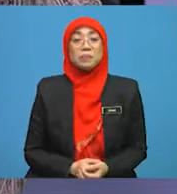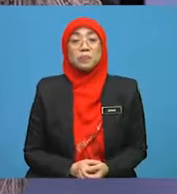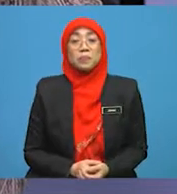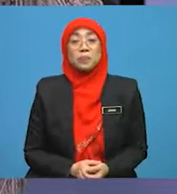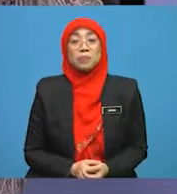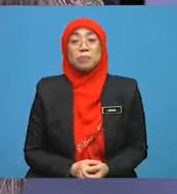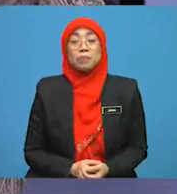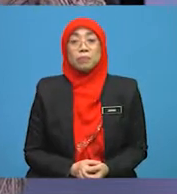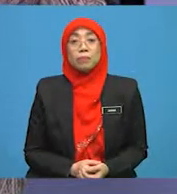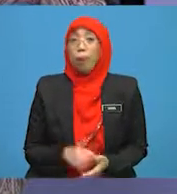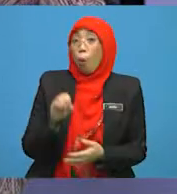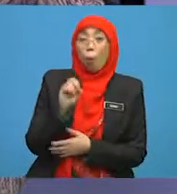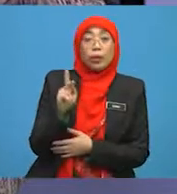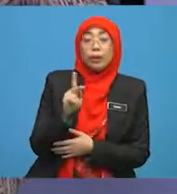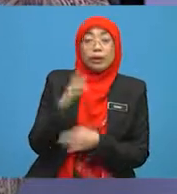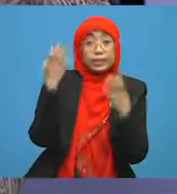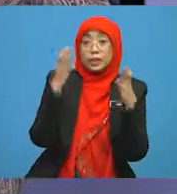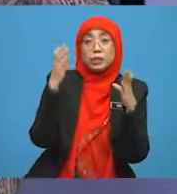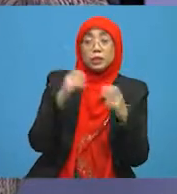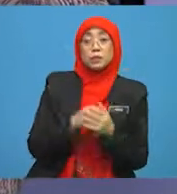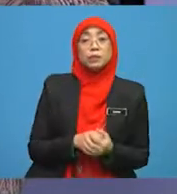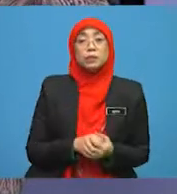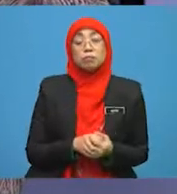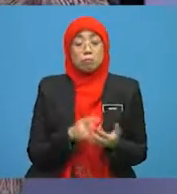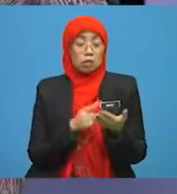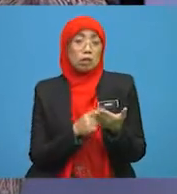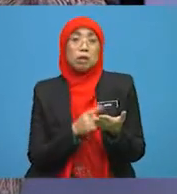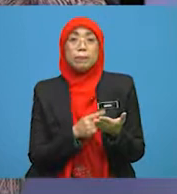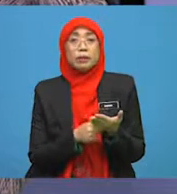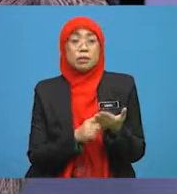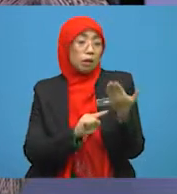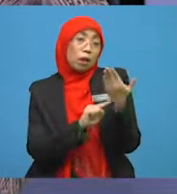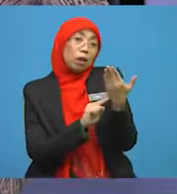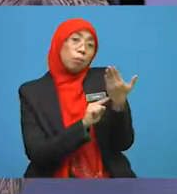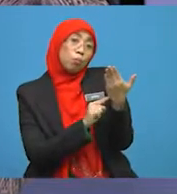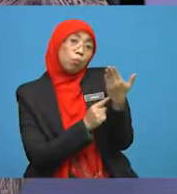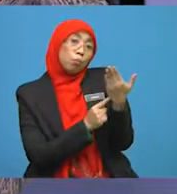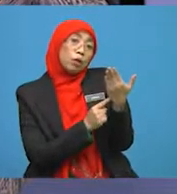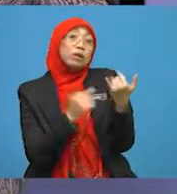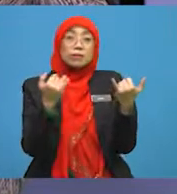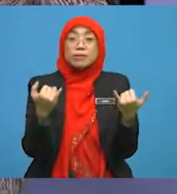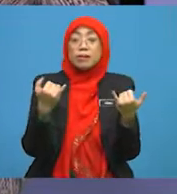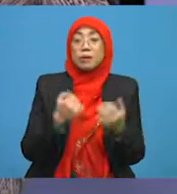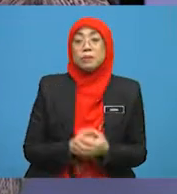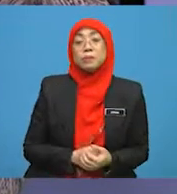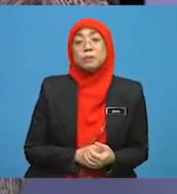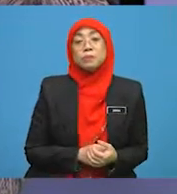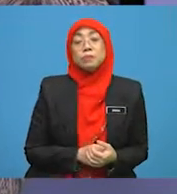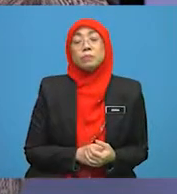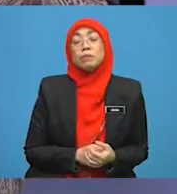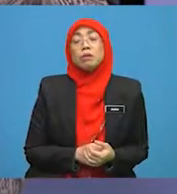Baiklah Cikgu Siha dan Cikgu Azizah. Nampaknya eloklah kita mulakan perbincangan kita pada hari ini